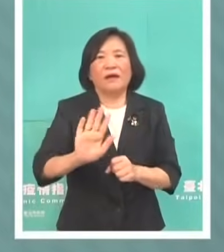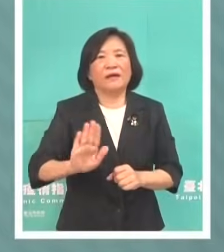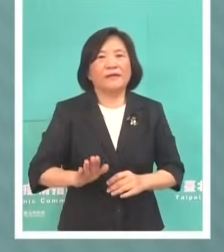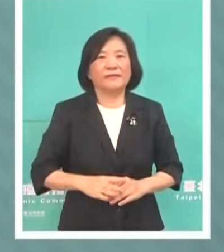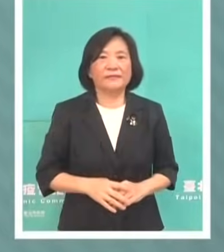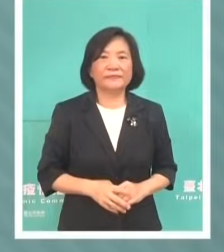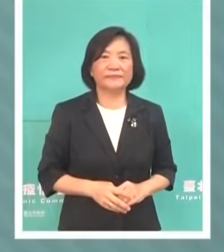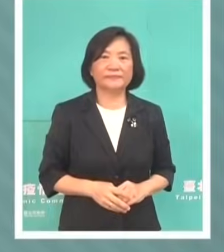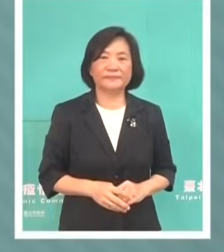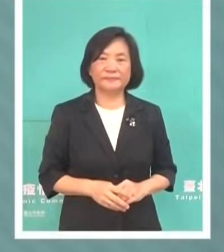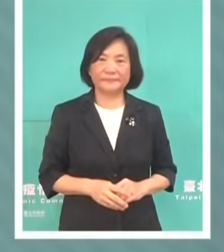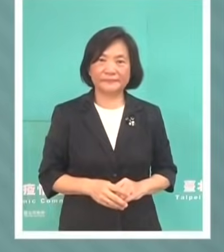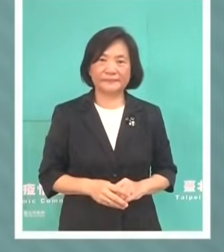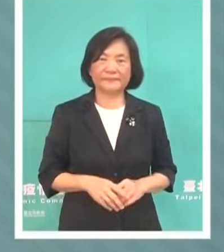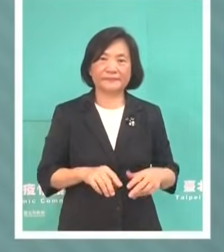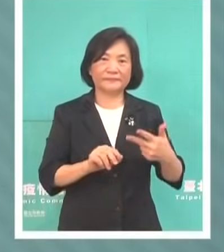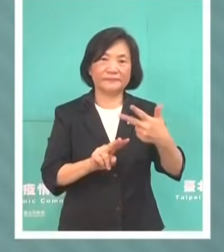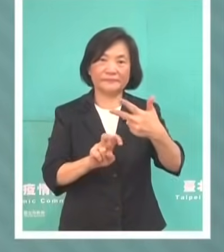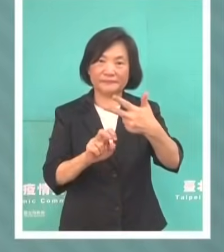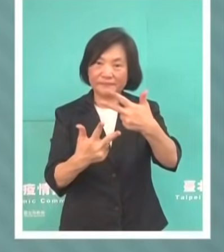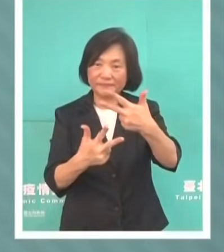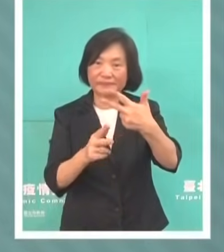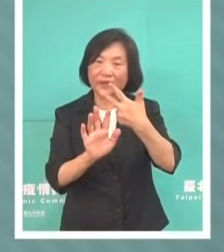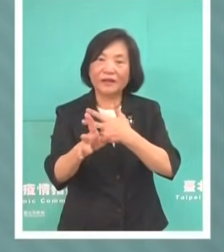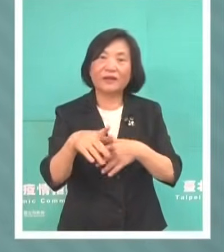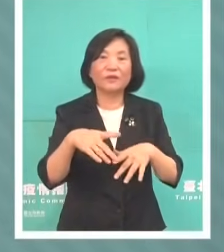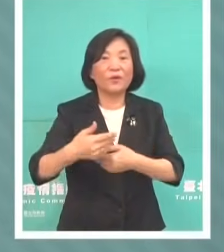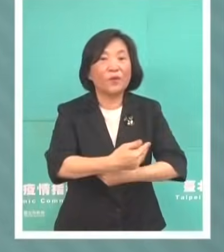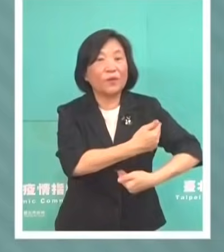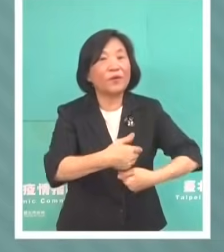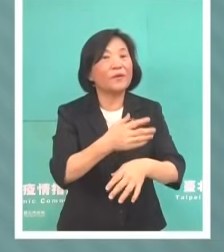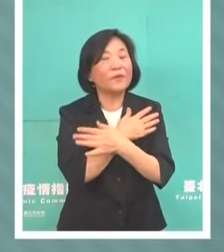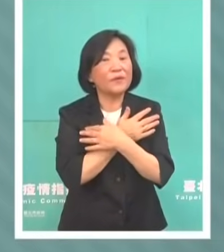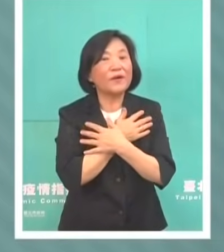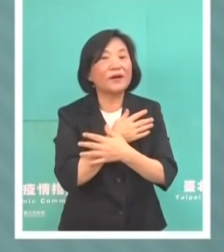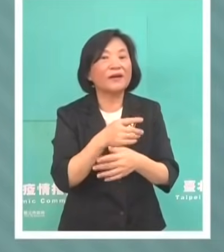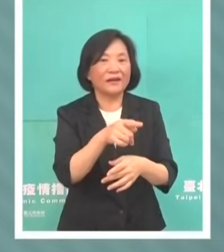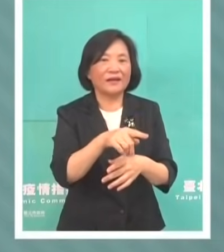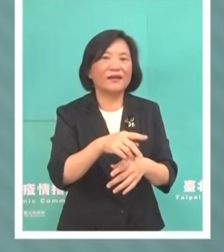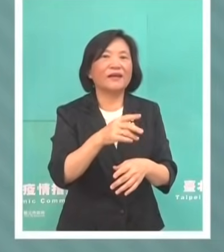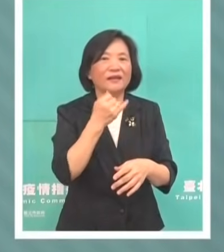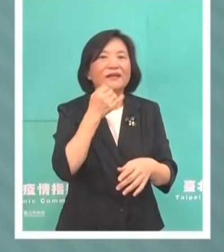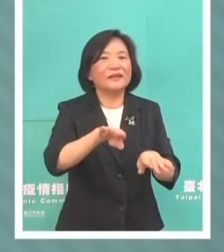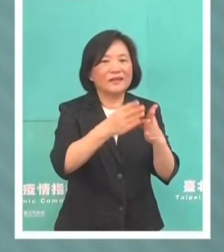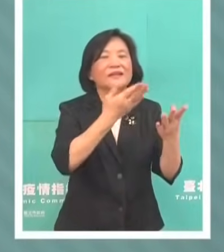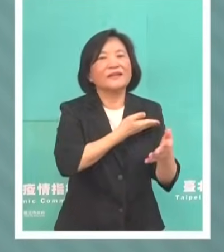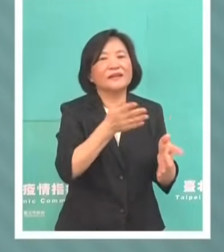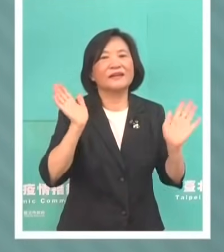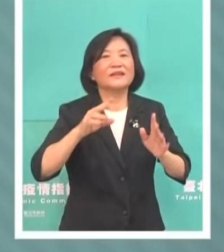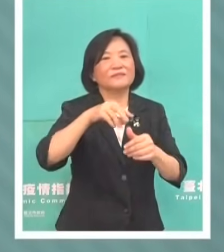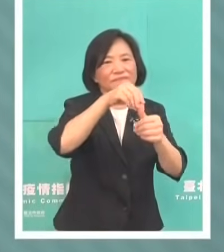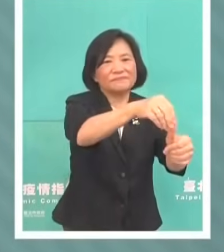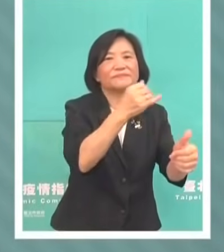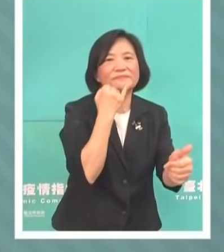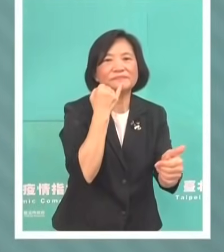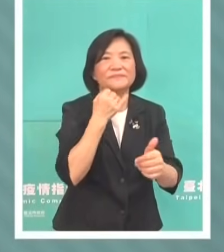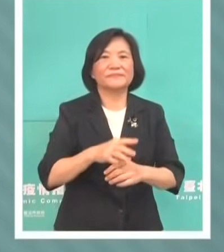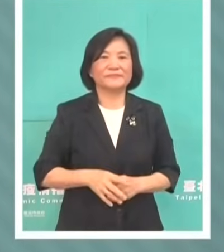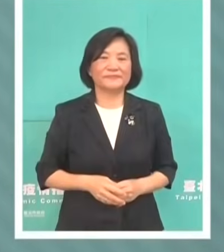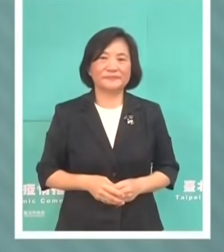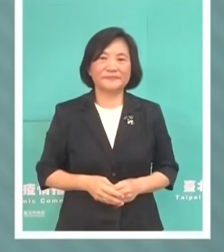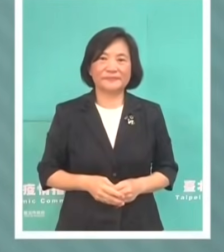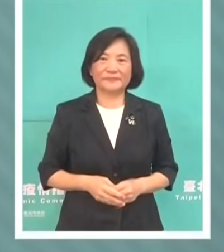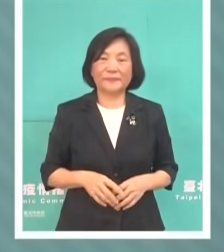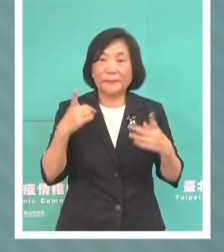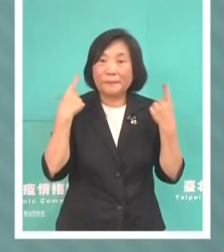那么727号以上托婴中心，我们就先恢复可以收托的哈。那我们一开